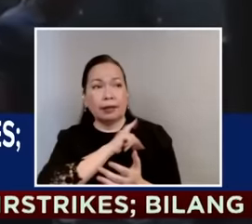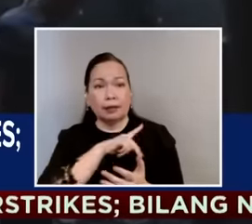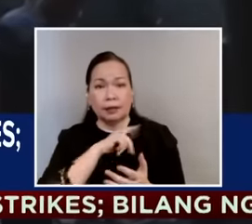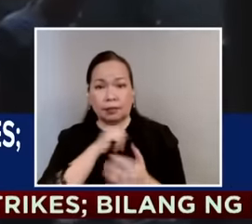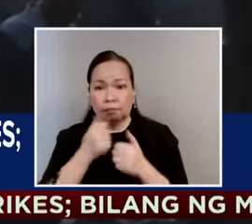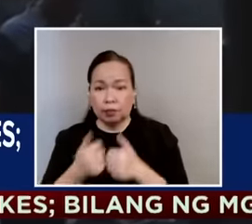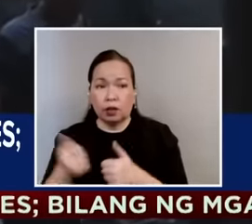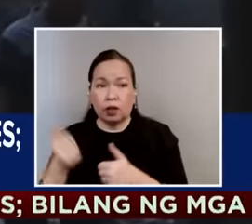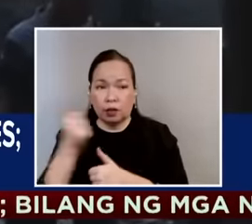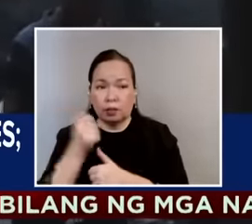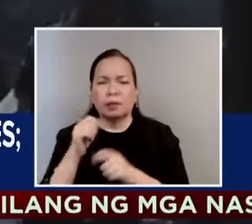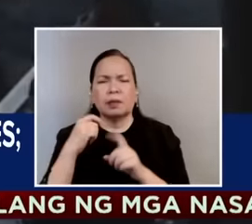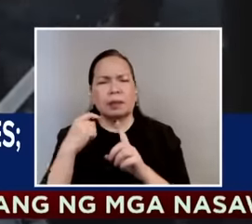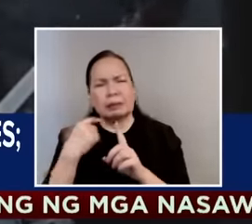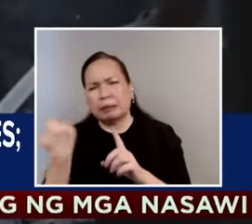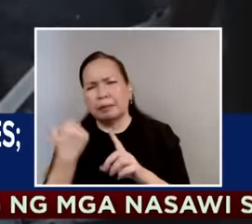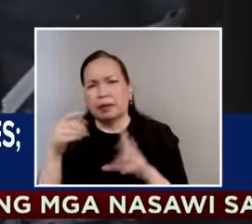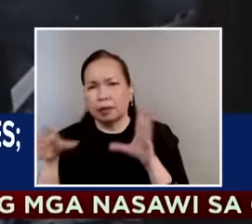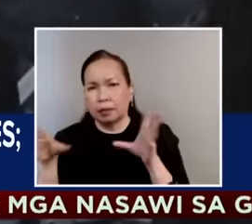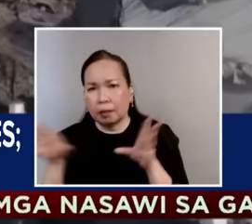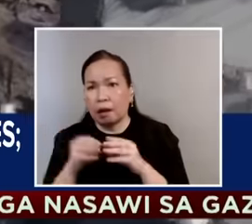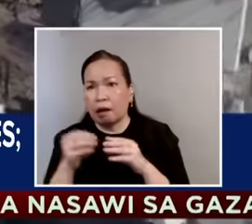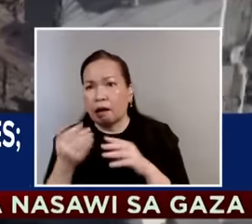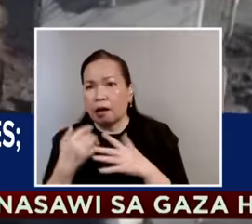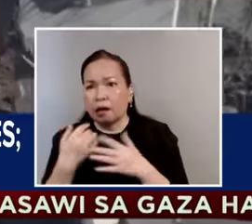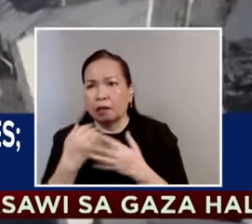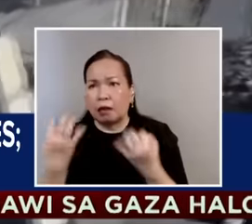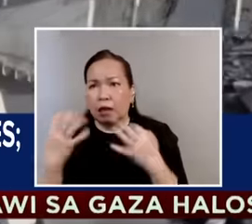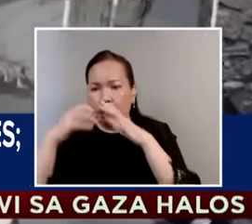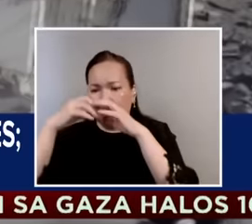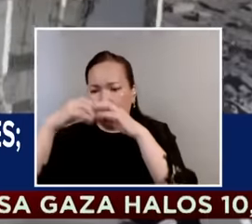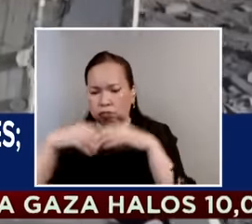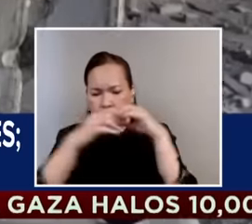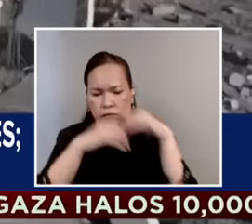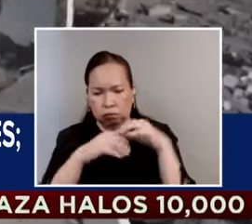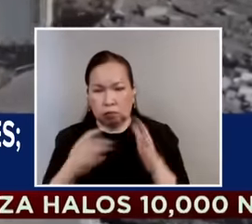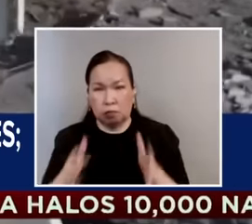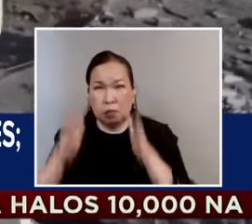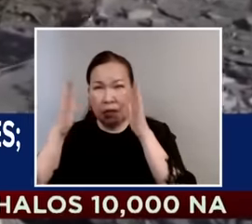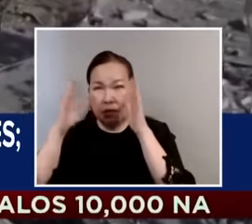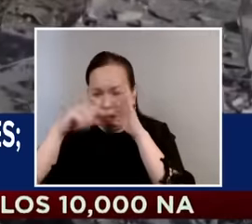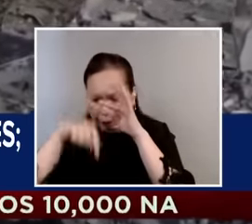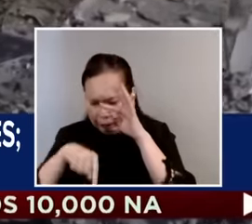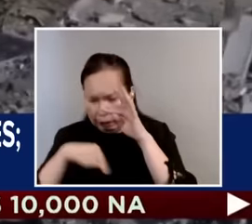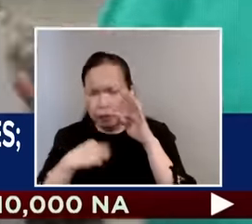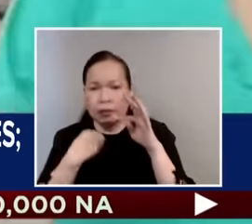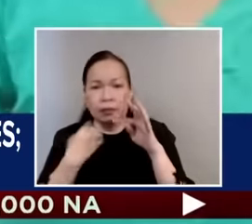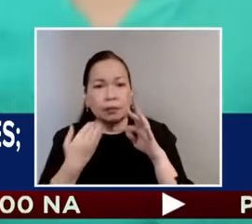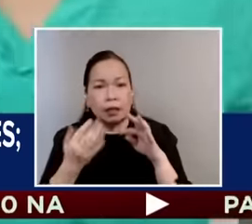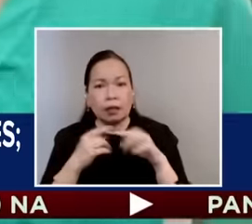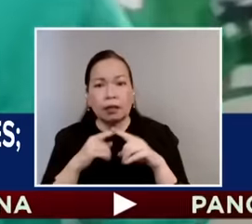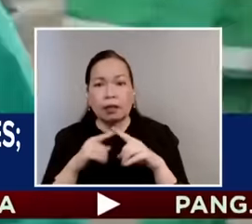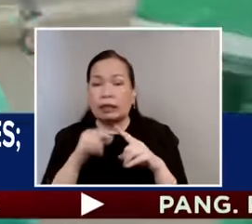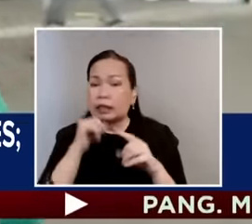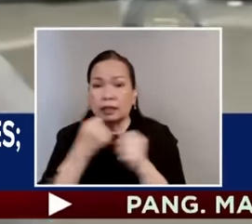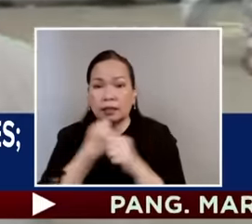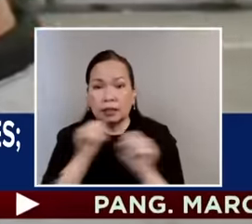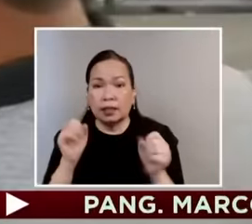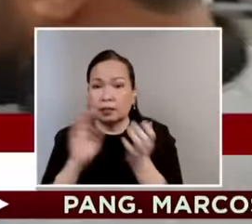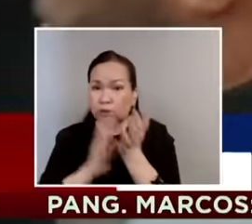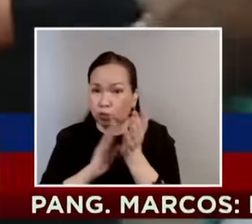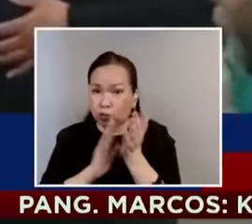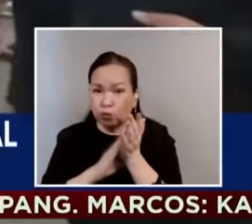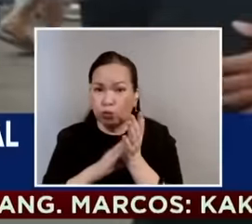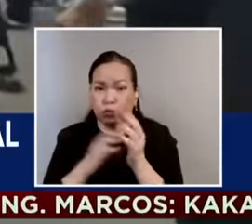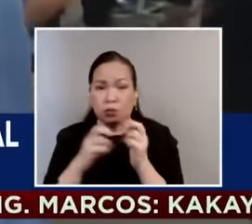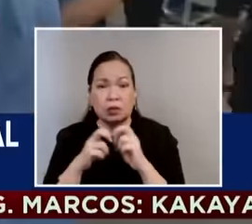sa libo-libong nakabaon sa mga guho. Hindi rin ligtas ang mga paaralan at ospital. Nitong Sabado,